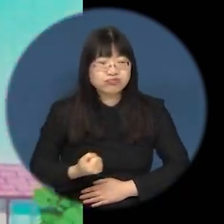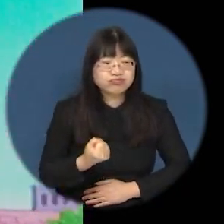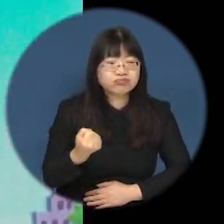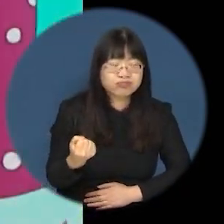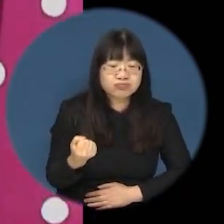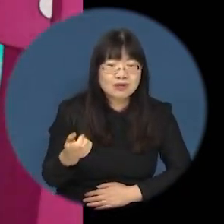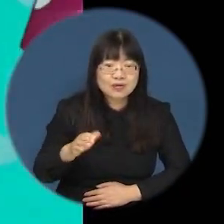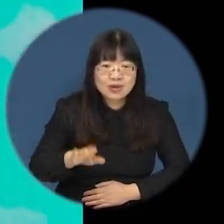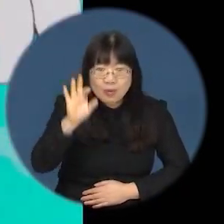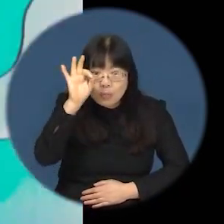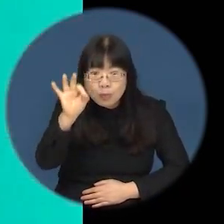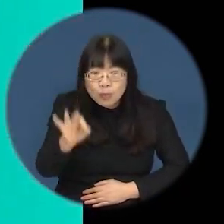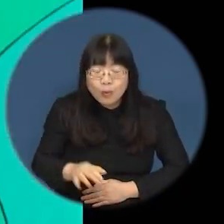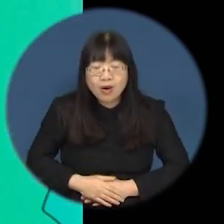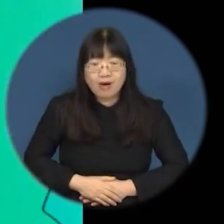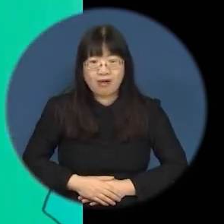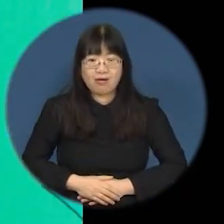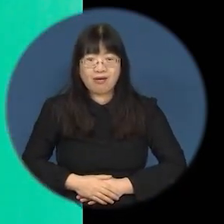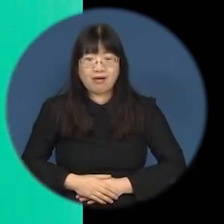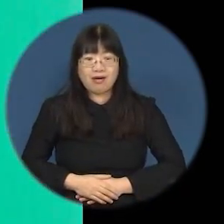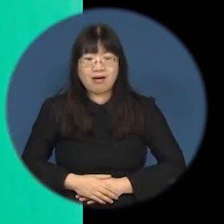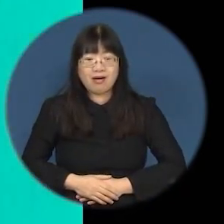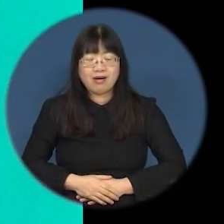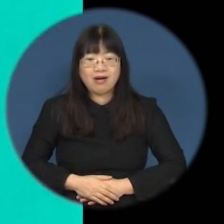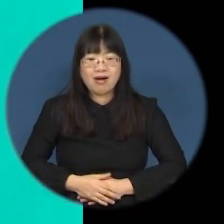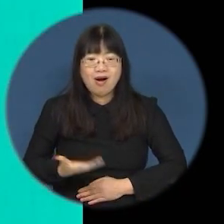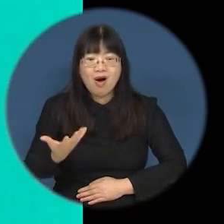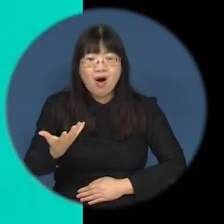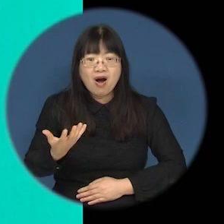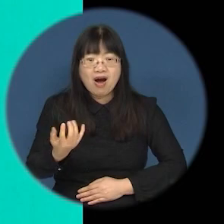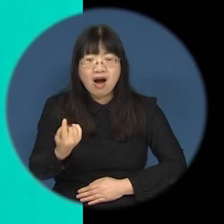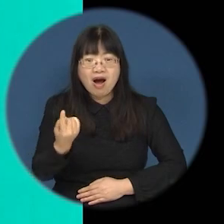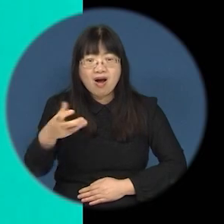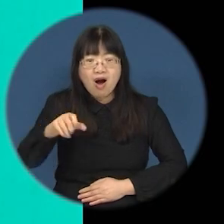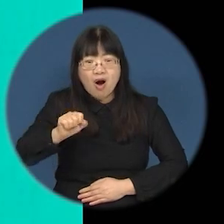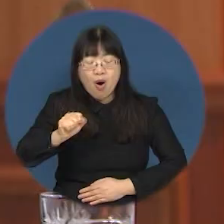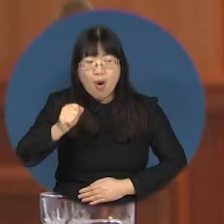왔는데 이제 보니까 이제 억만년 전에. 그렇죠. 네.